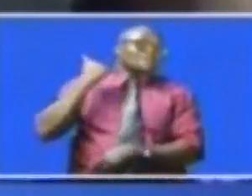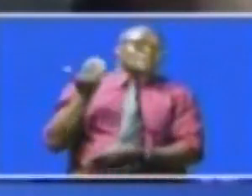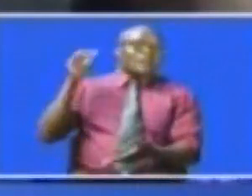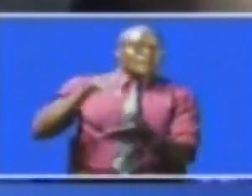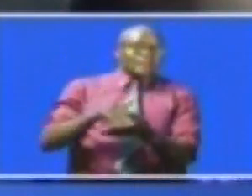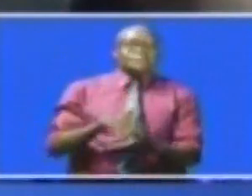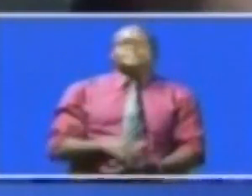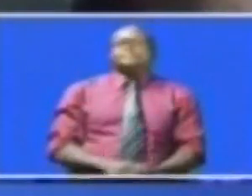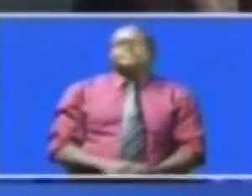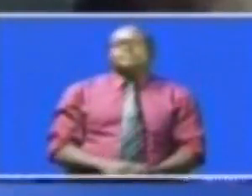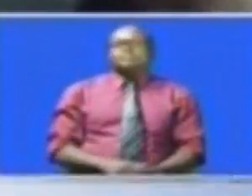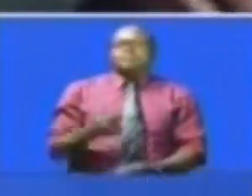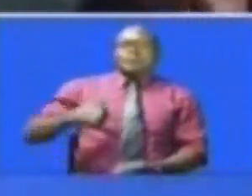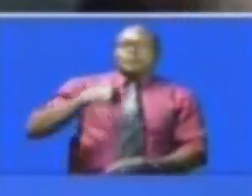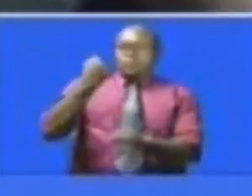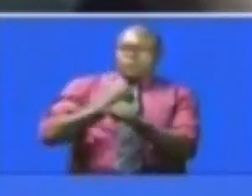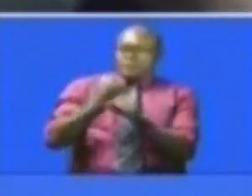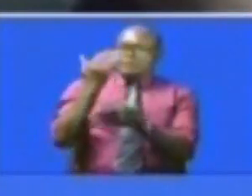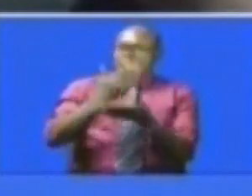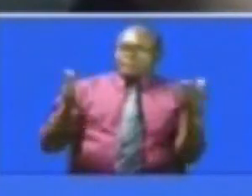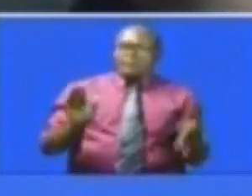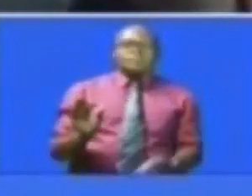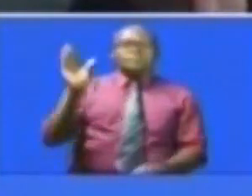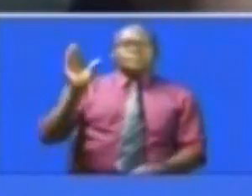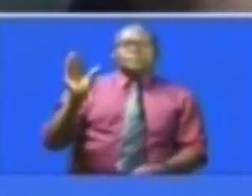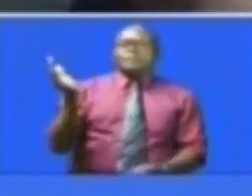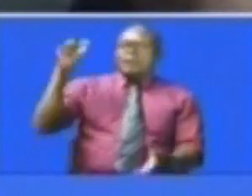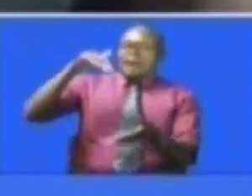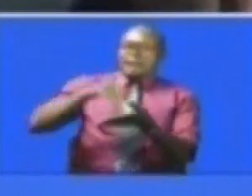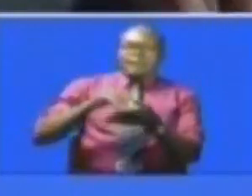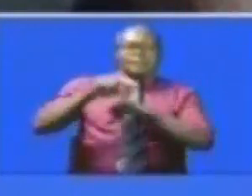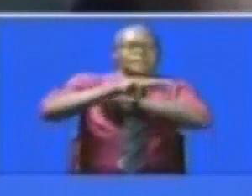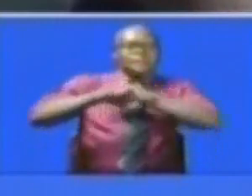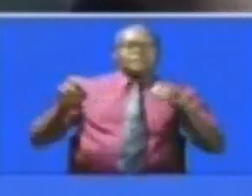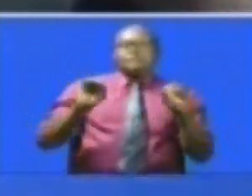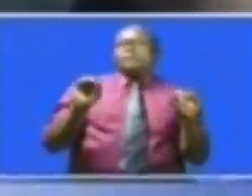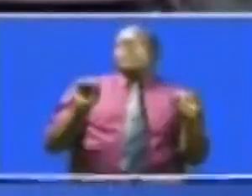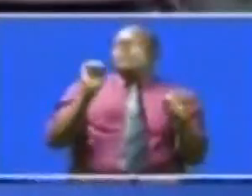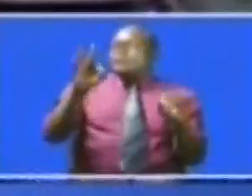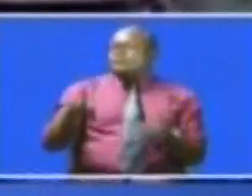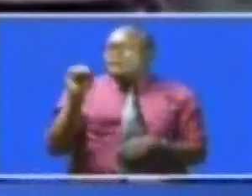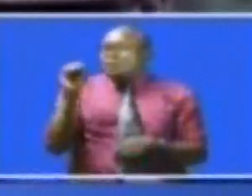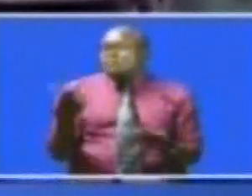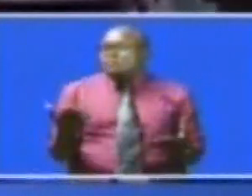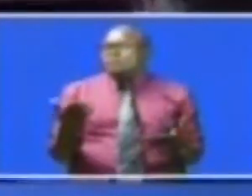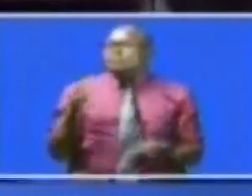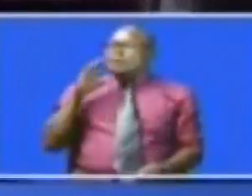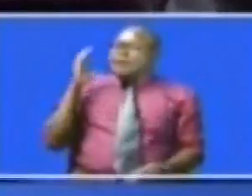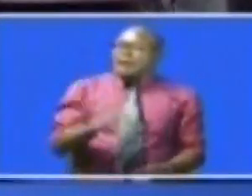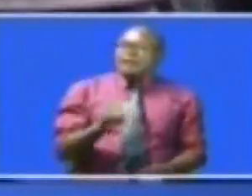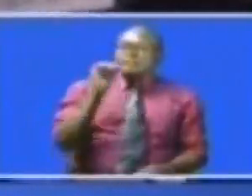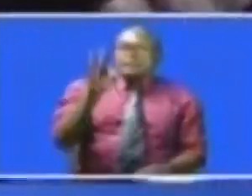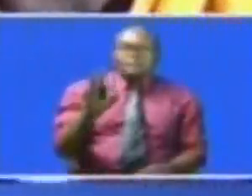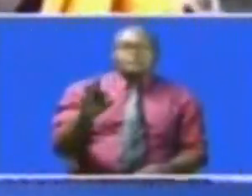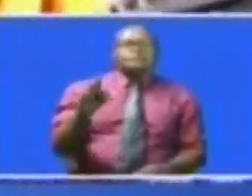tunalala, tunafanya kitu inaitwa kiapo. Mtoto hawatarudia tena hii maneno kamwe. Nani wale watoto watafanya hiyo